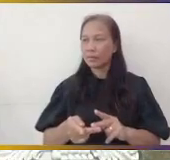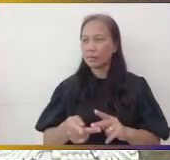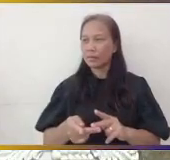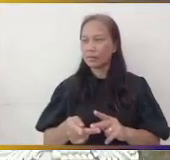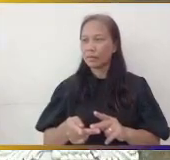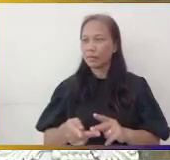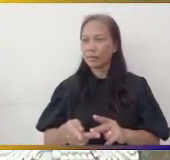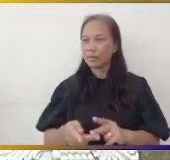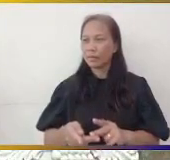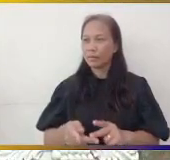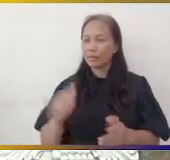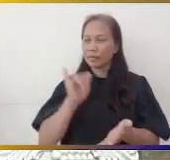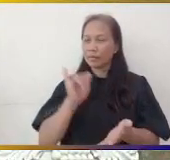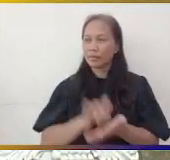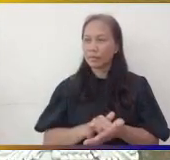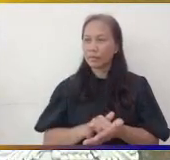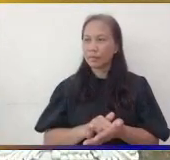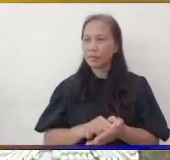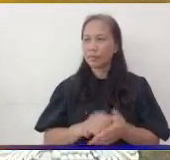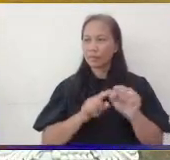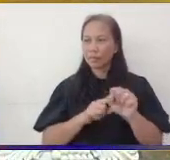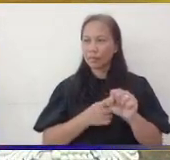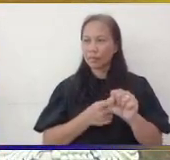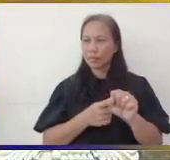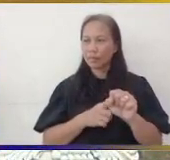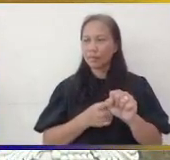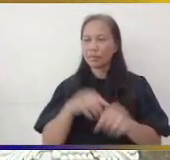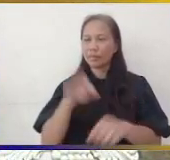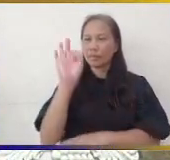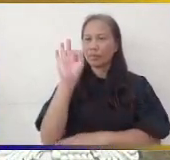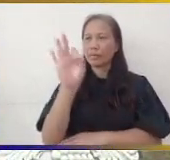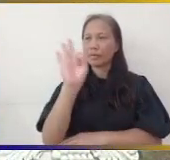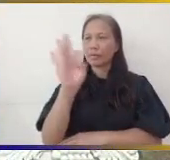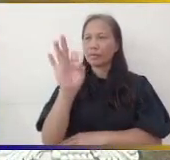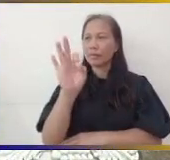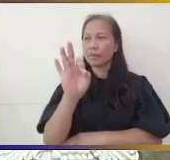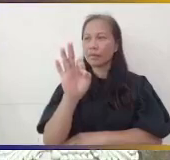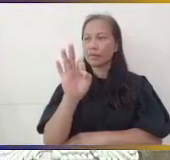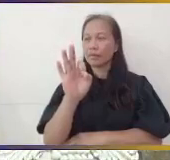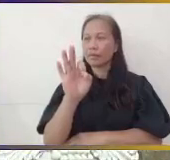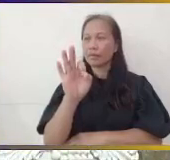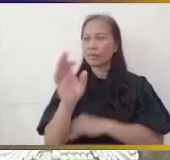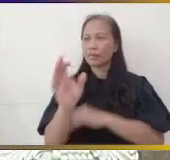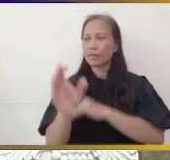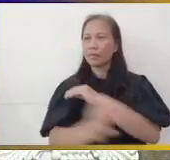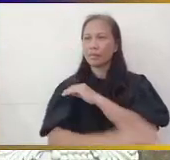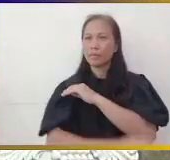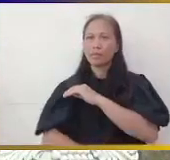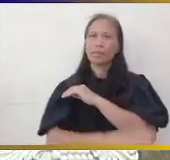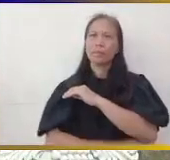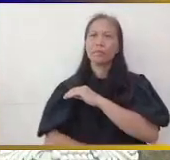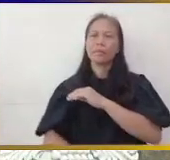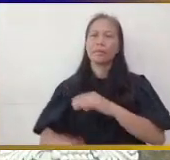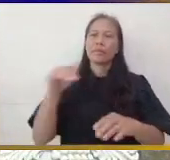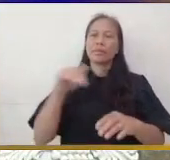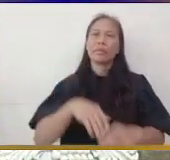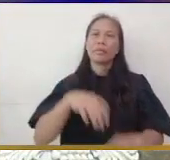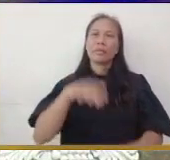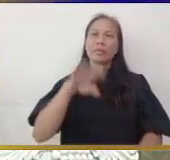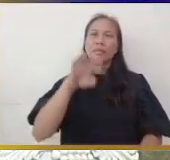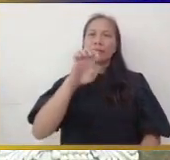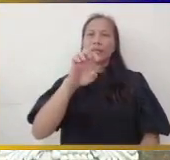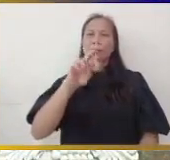Sila po mga kapatid ay nagsimula ding mag-reach in the countryside of England Actually